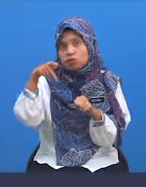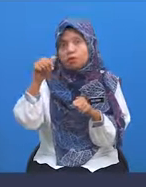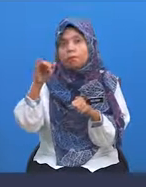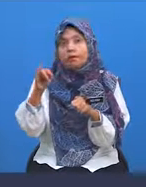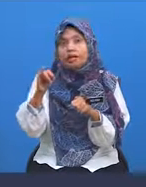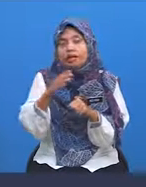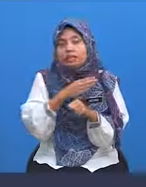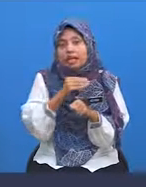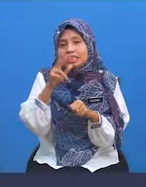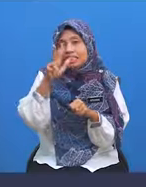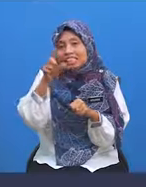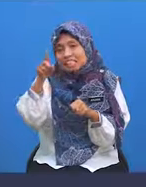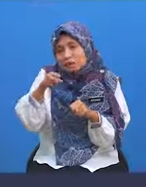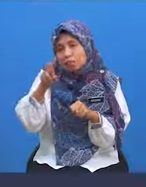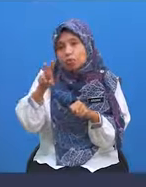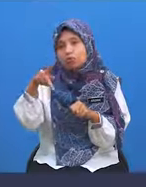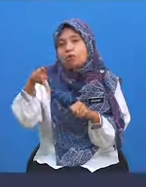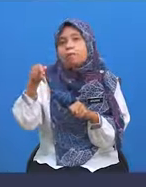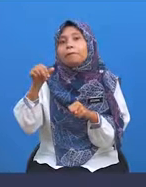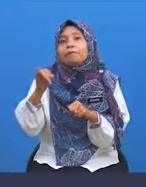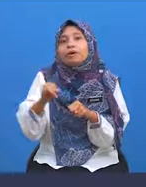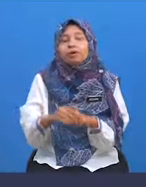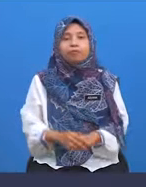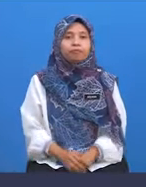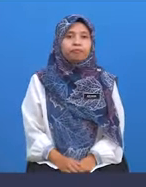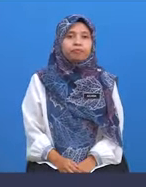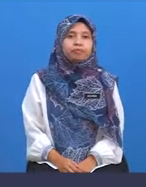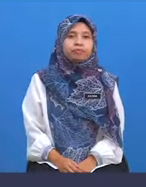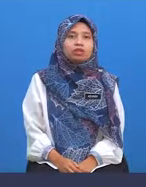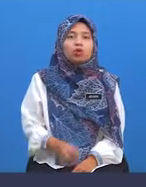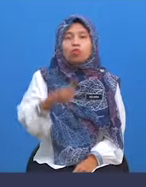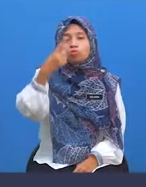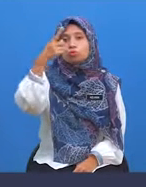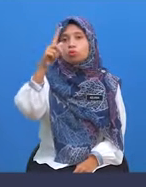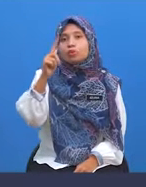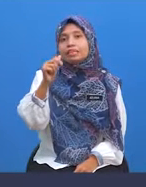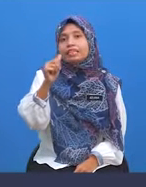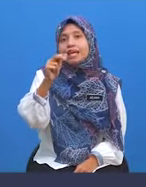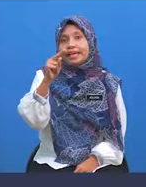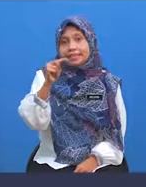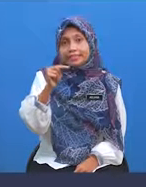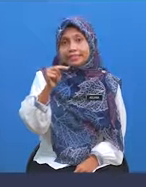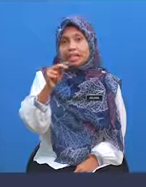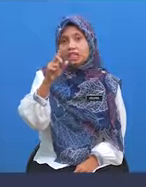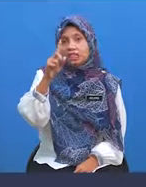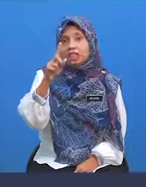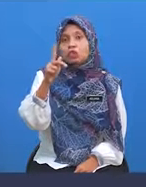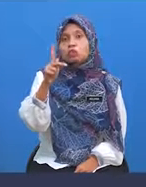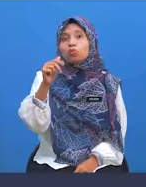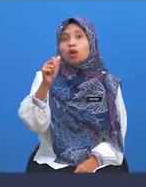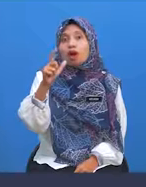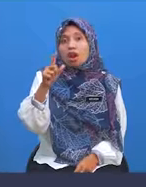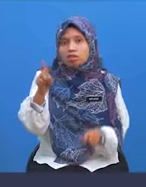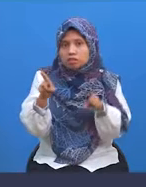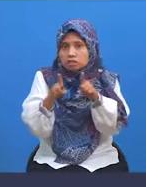nilai 3/2 pi. Bagi graf tangent, satu kala bersamaan dengan